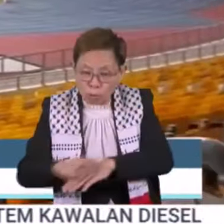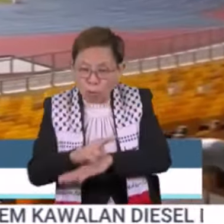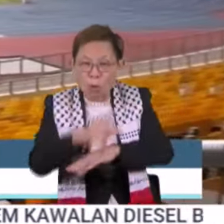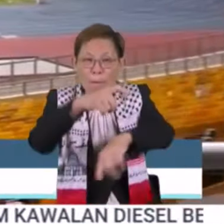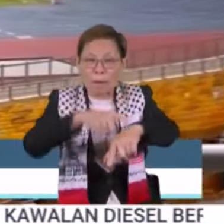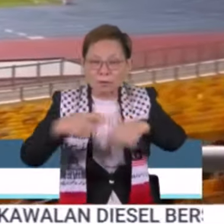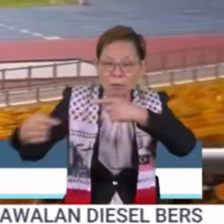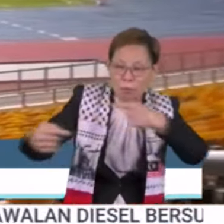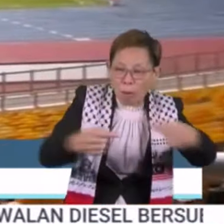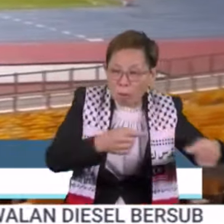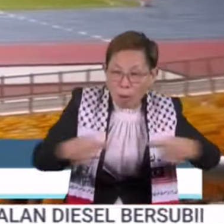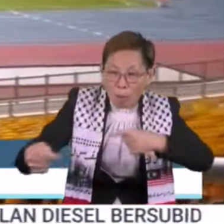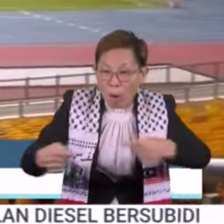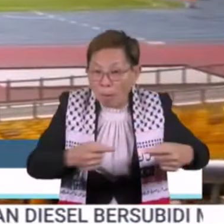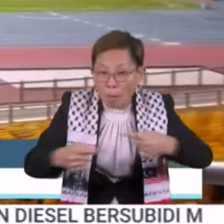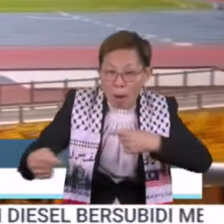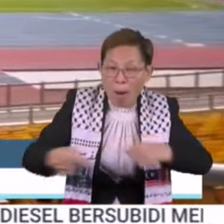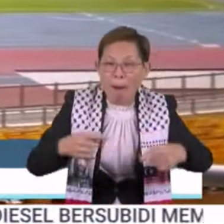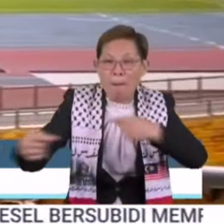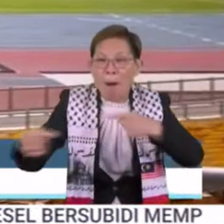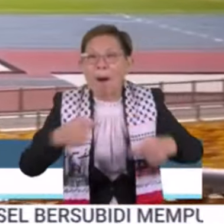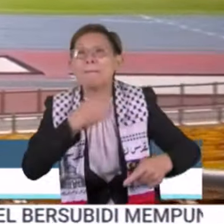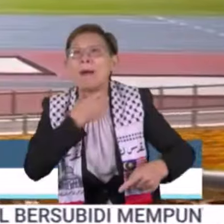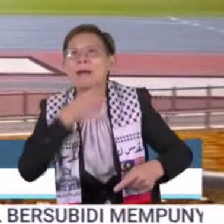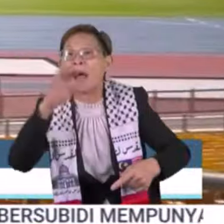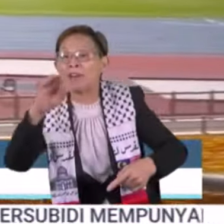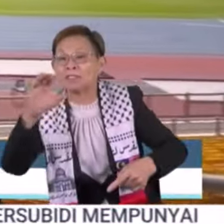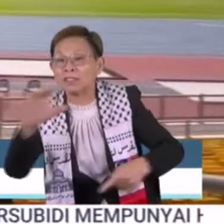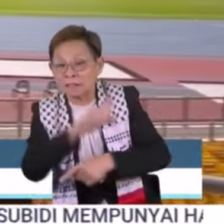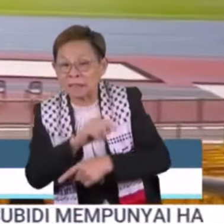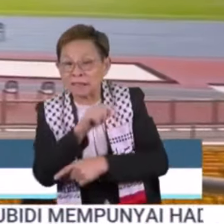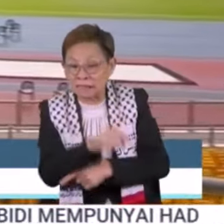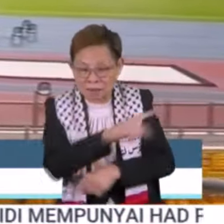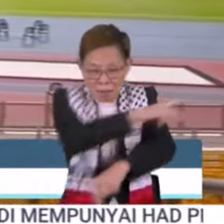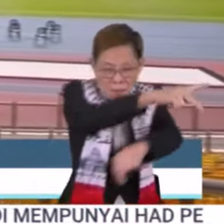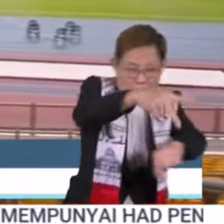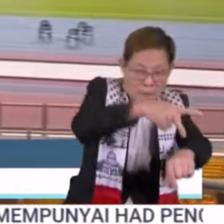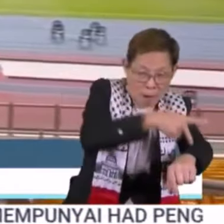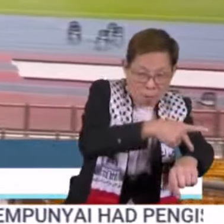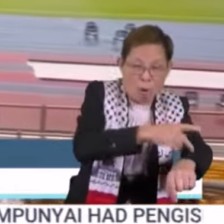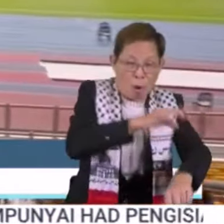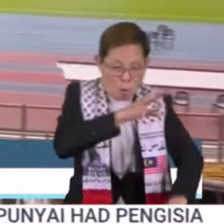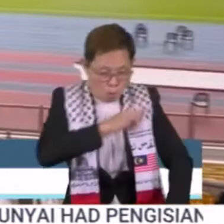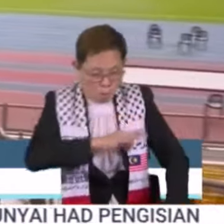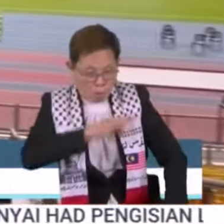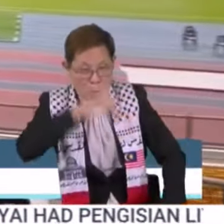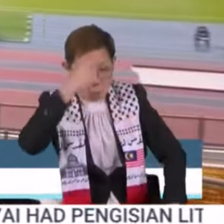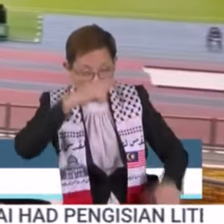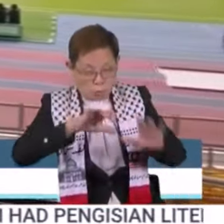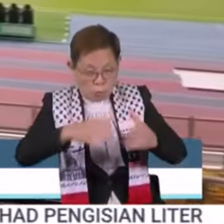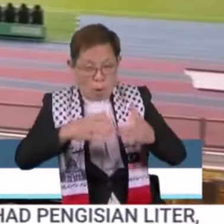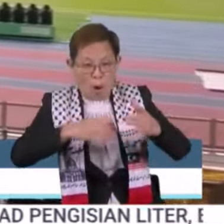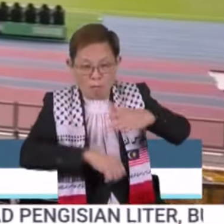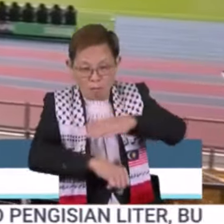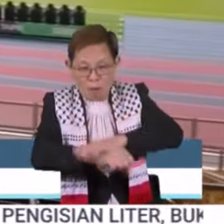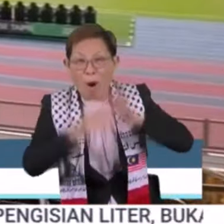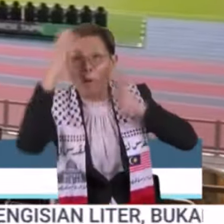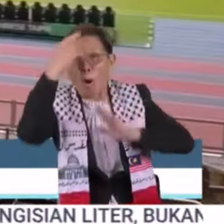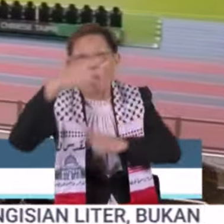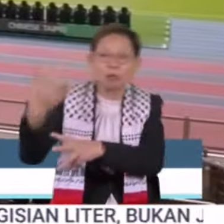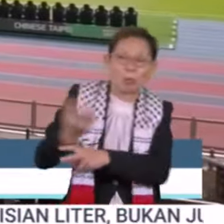menggunakannya ketika perlawanan pemanas badan menentang Perak FC, dan ia merupakan kelebihan buat skuad negara untuk